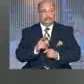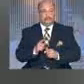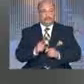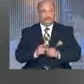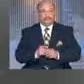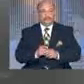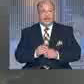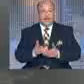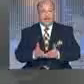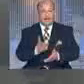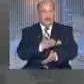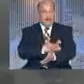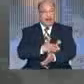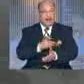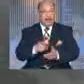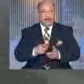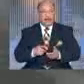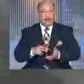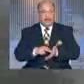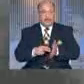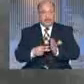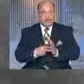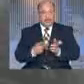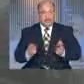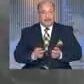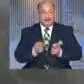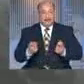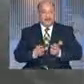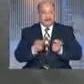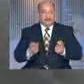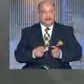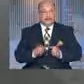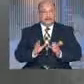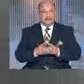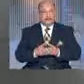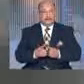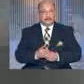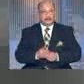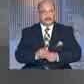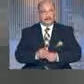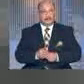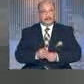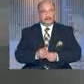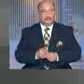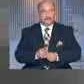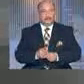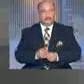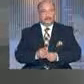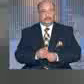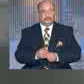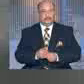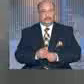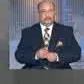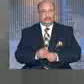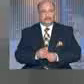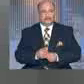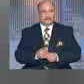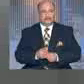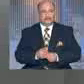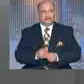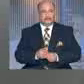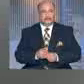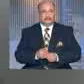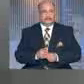رغم قلة الإمكانيات. السنة في 2013 الحصيلة كانت ميدالية في البرازيل، زوز ميداليات في